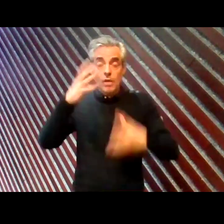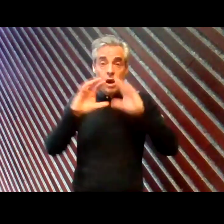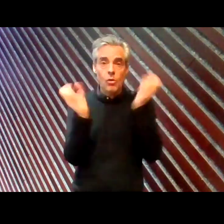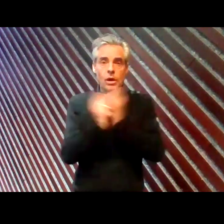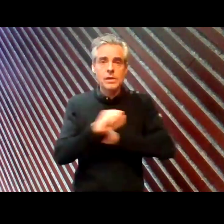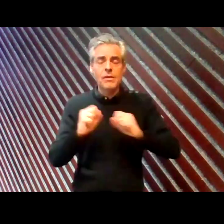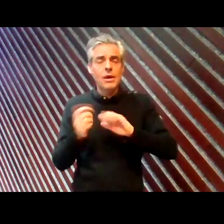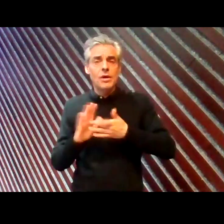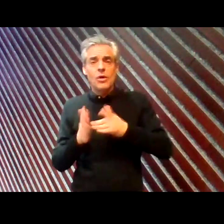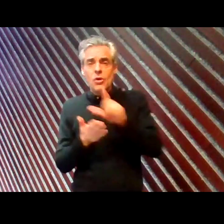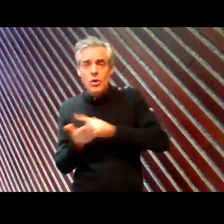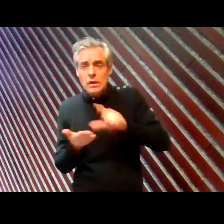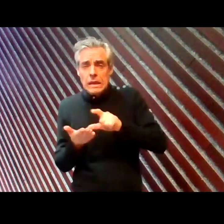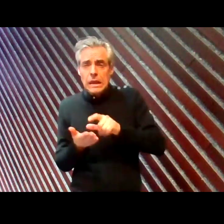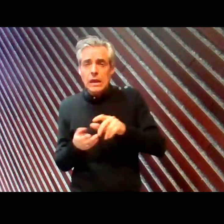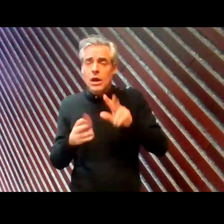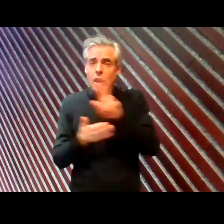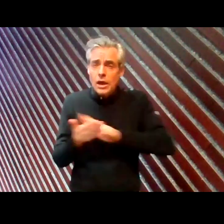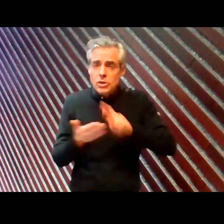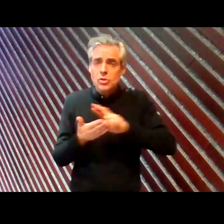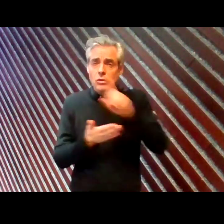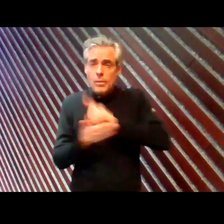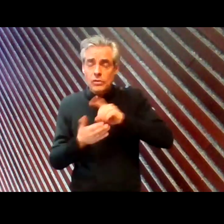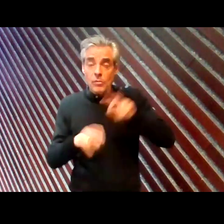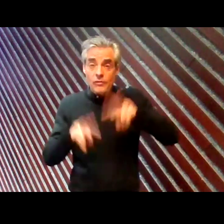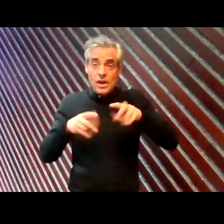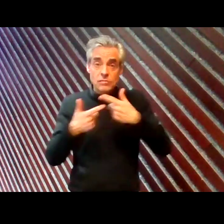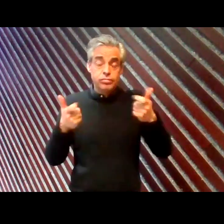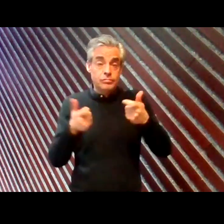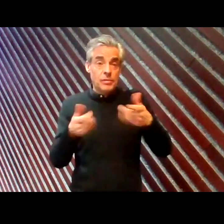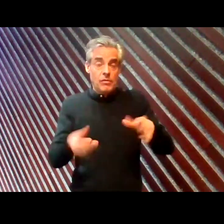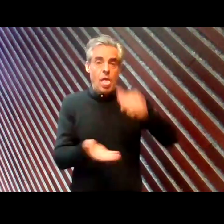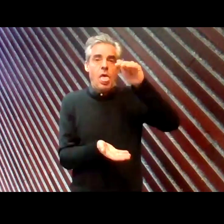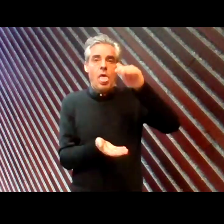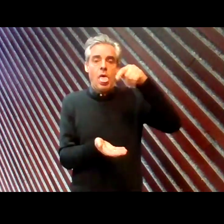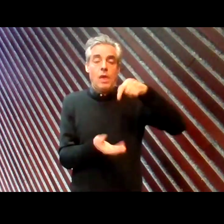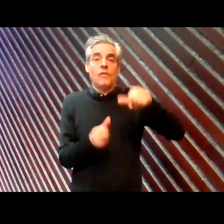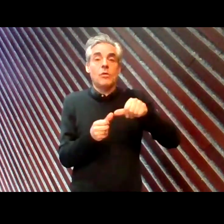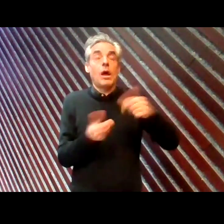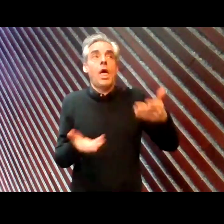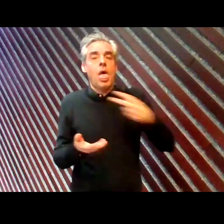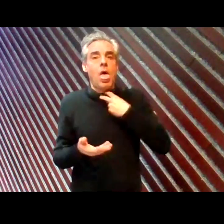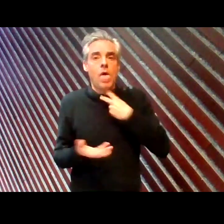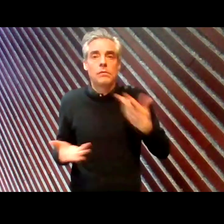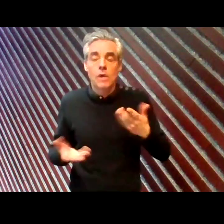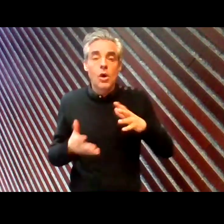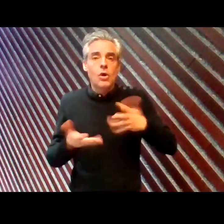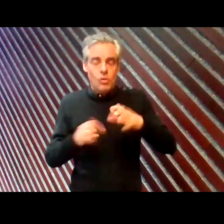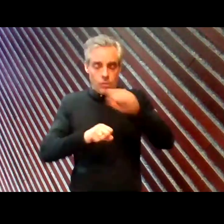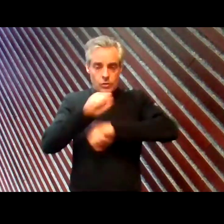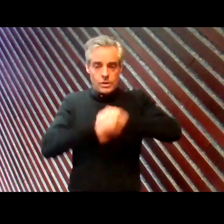à des échanges très locales régionaux et après on n'a plus de sucre en fond c'est-à qu'à un moment donné comment on